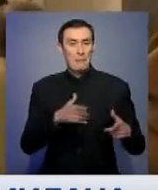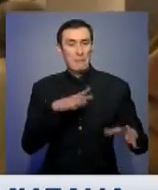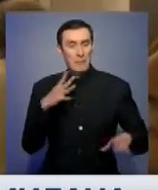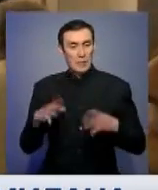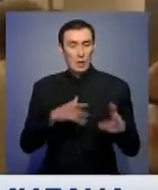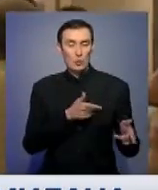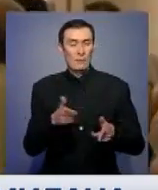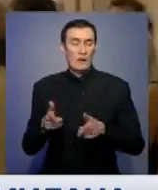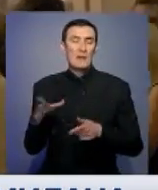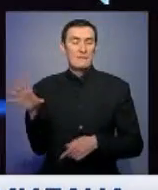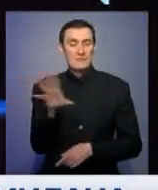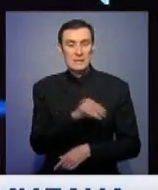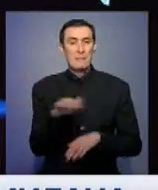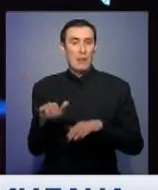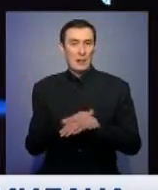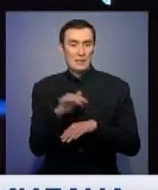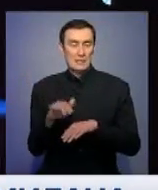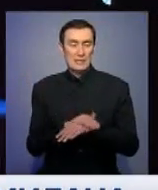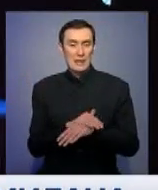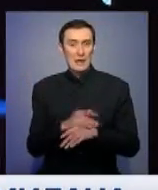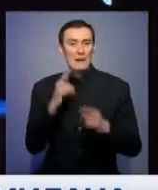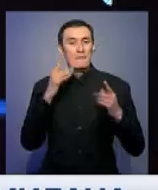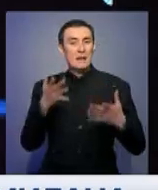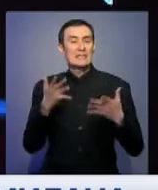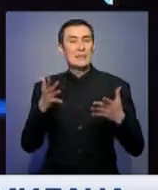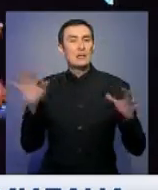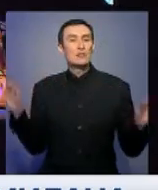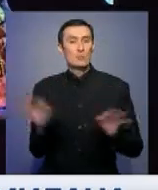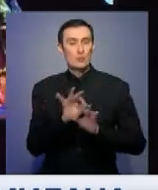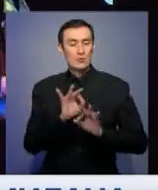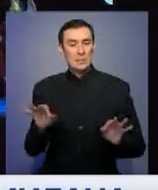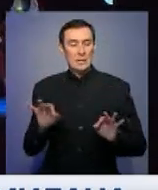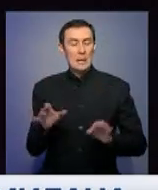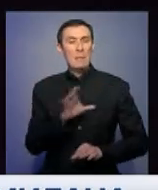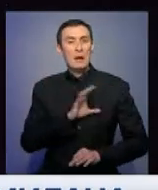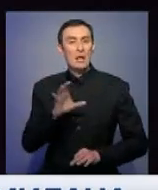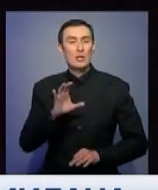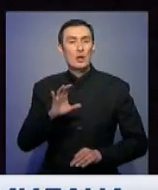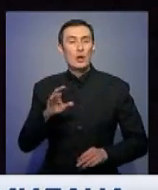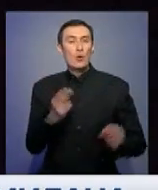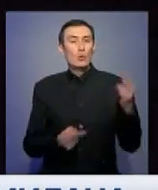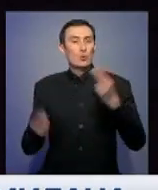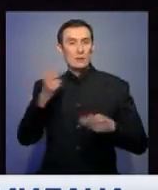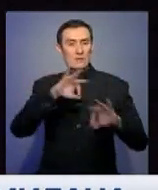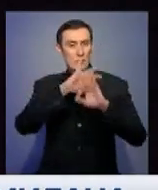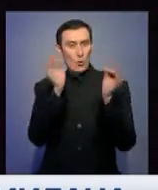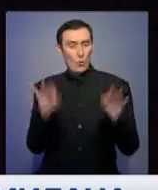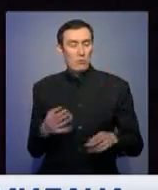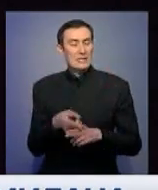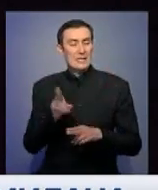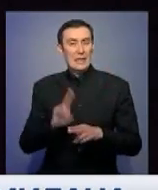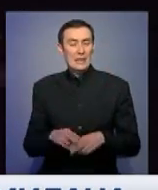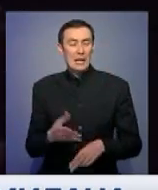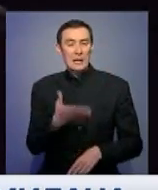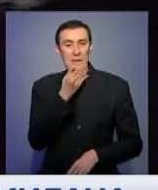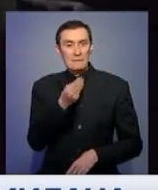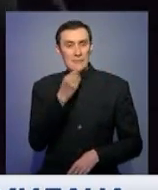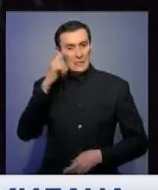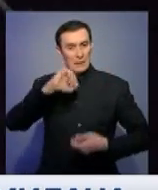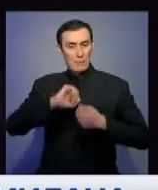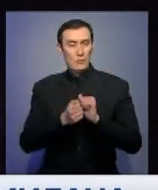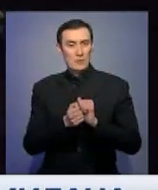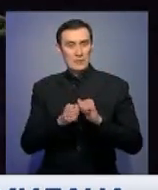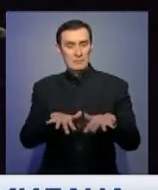Солисты вообще молодцы. Выразительность музыки и богатые художественные образы. Именно это особо запомнилось